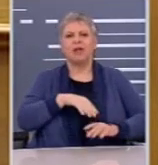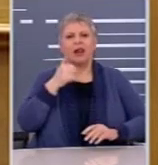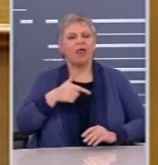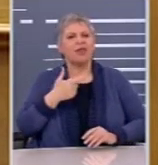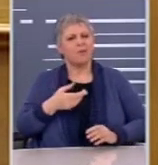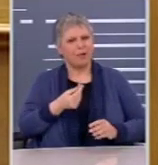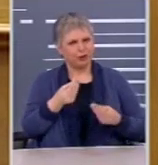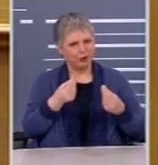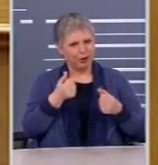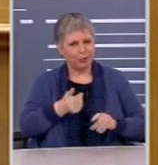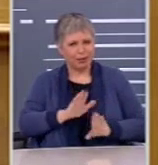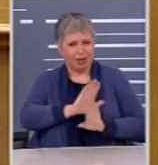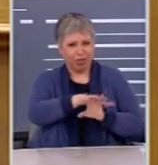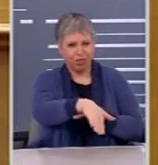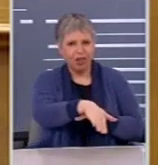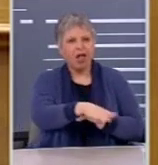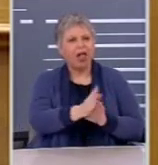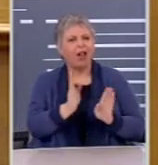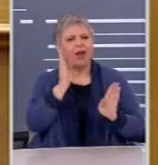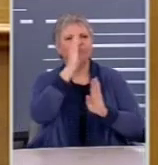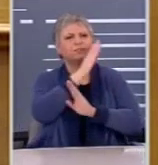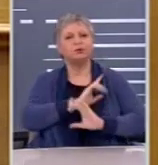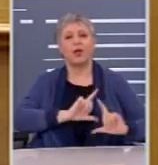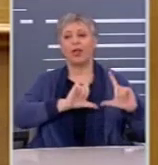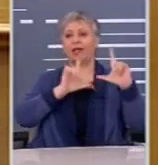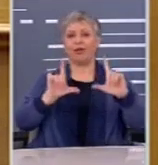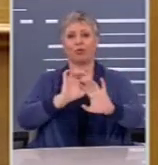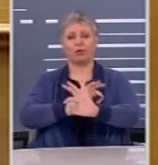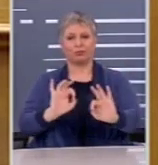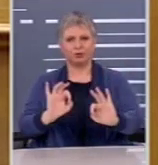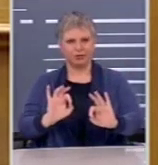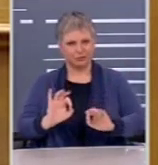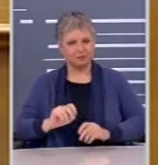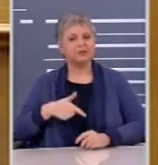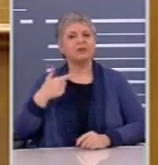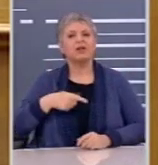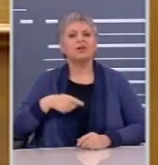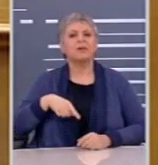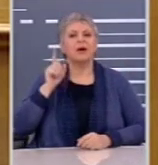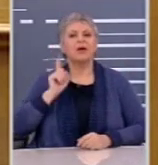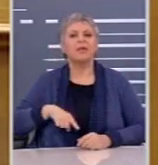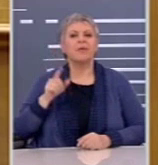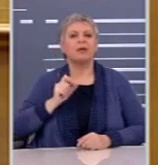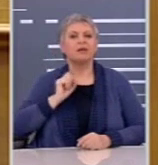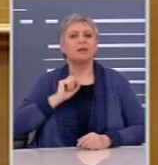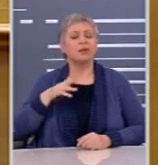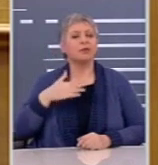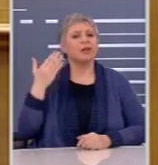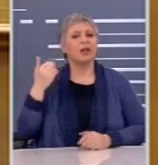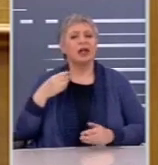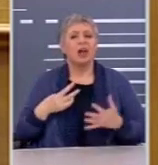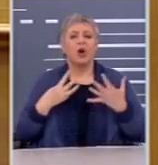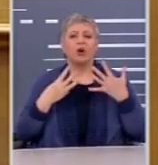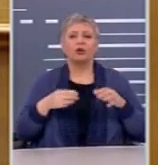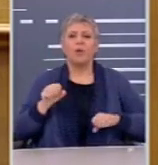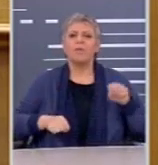καταπιέζει. Η σημερινή ημέρα είναι η μέρα μνήμης της μεγάλης απεργίας της 8 Μαρτίου του